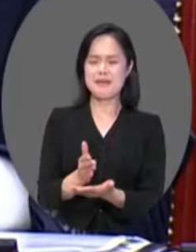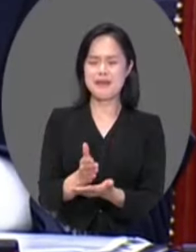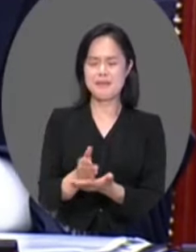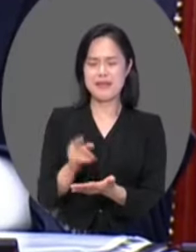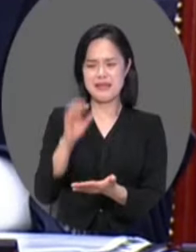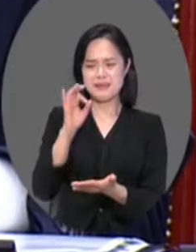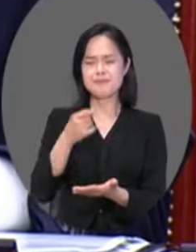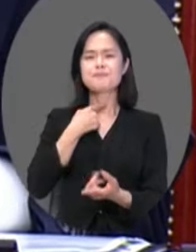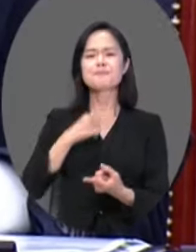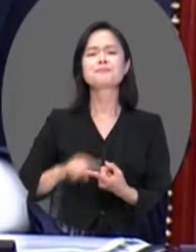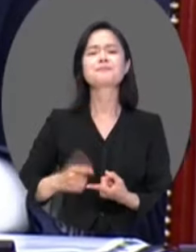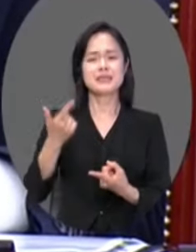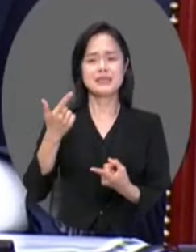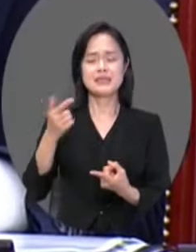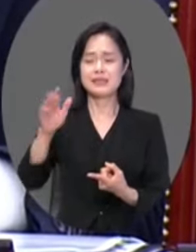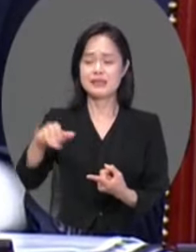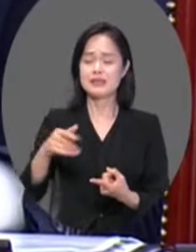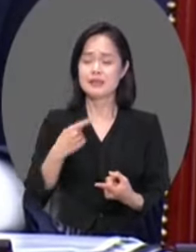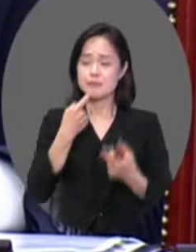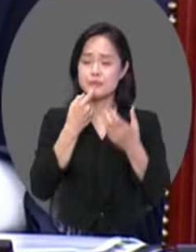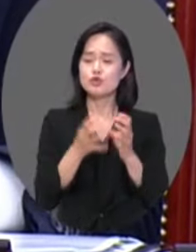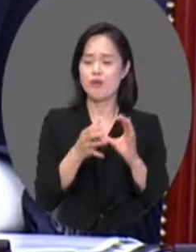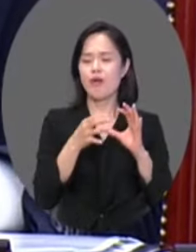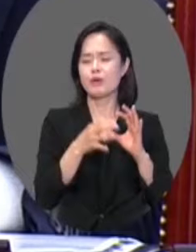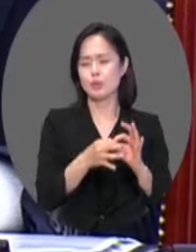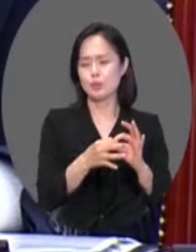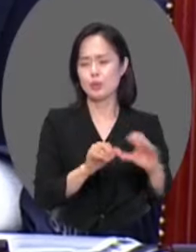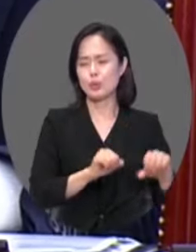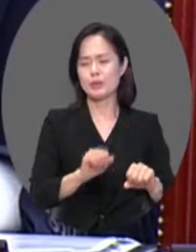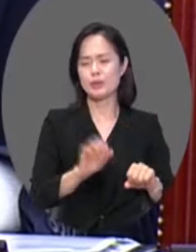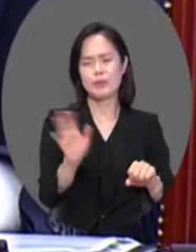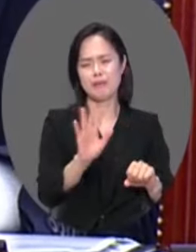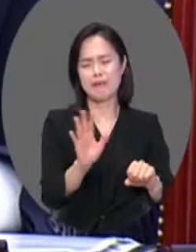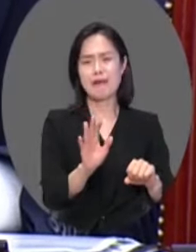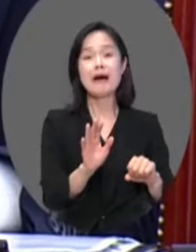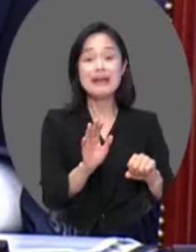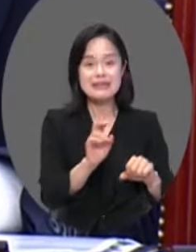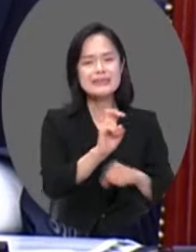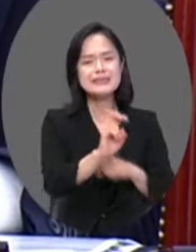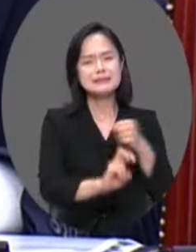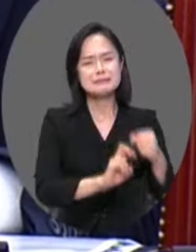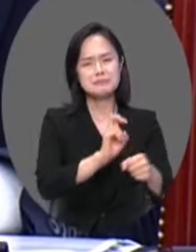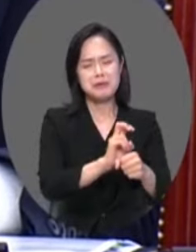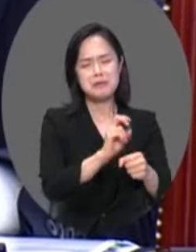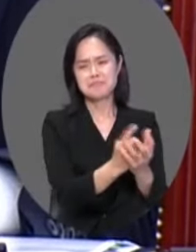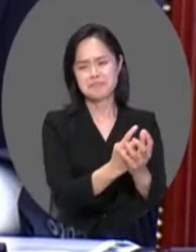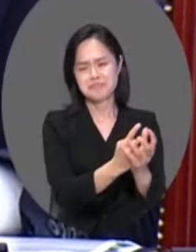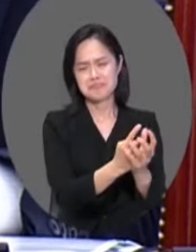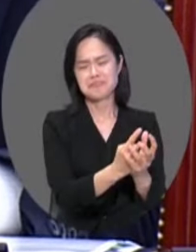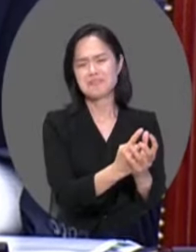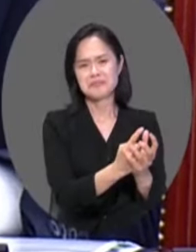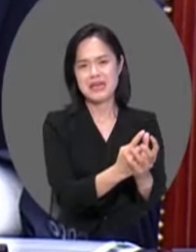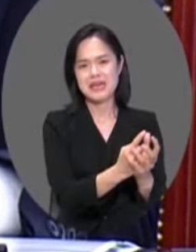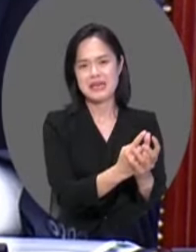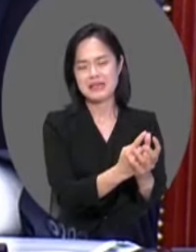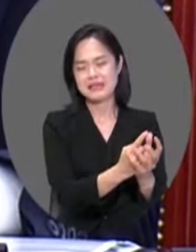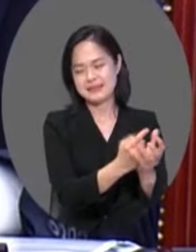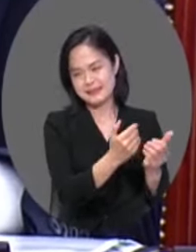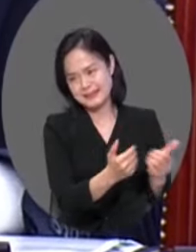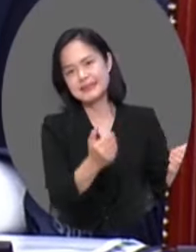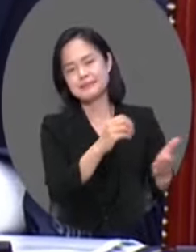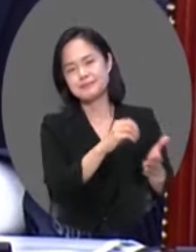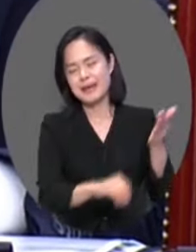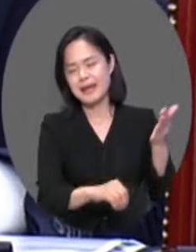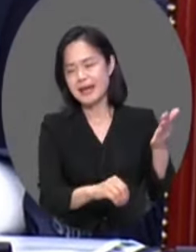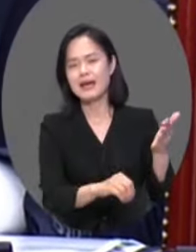아니라 22년간 활동했던 민주당을 떠나서 민주평화당, 민주평화당의 그 저기는